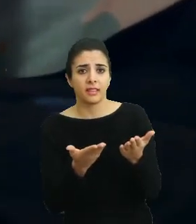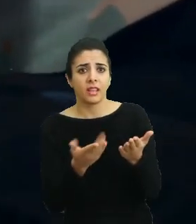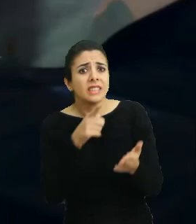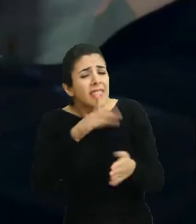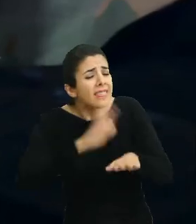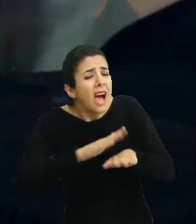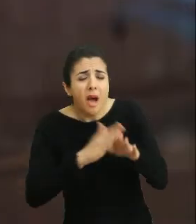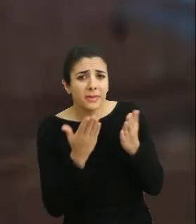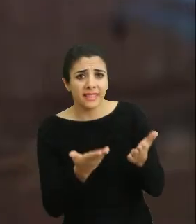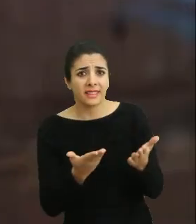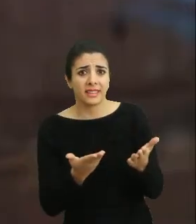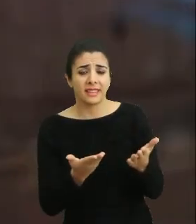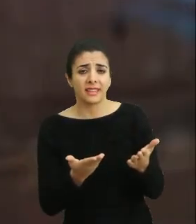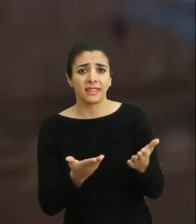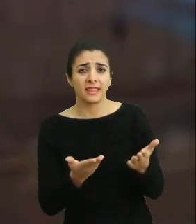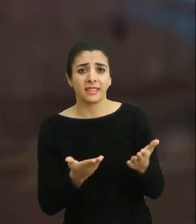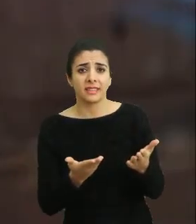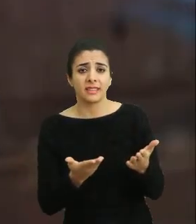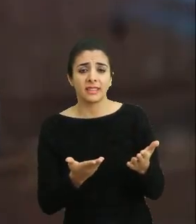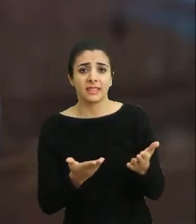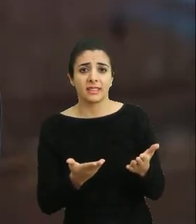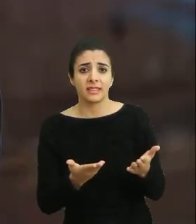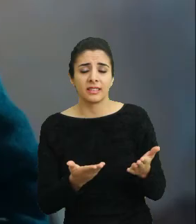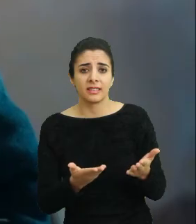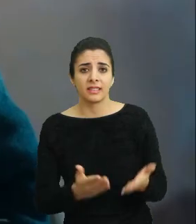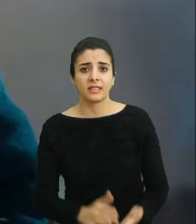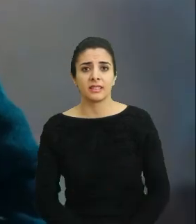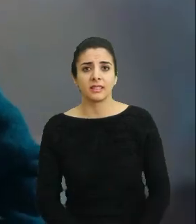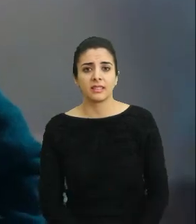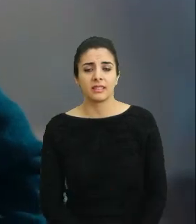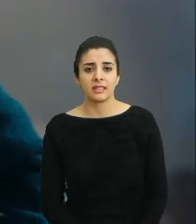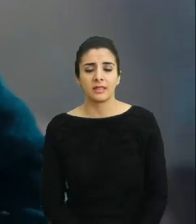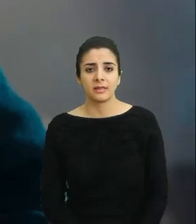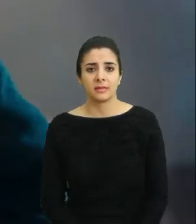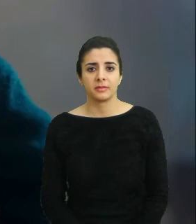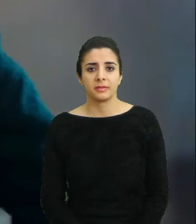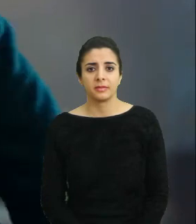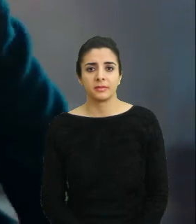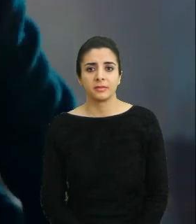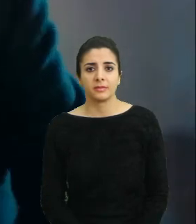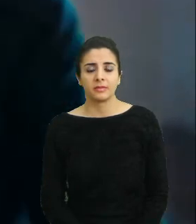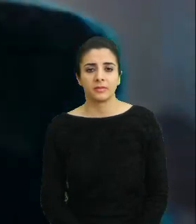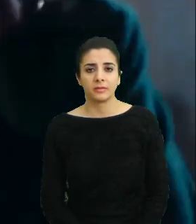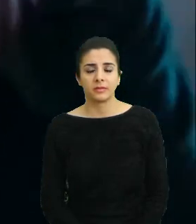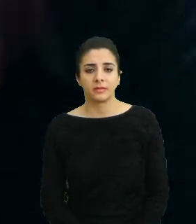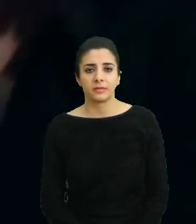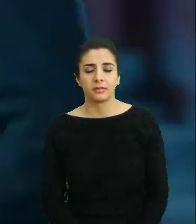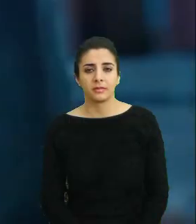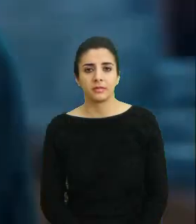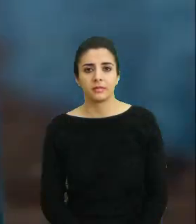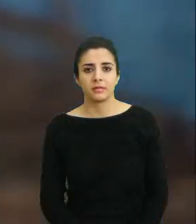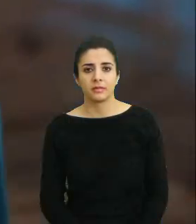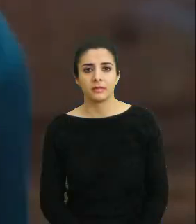sen? Sen ne yaptın? Selim taş kesmiş, donuk. Zehra avuçlarının üzerine kapandı. Piyangocu panikle Selim'e koştu.